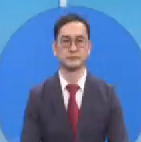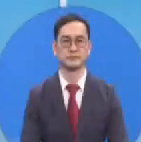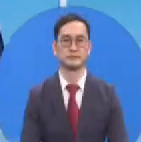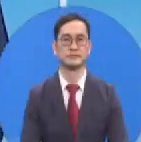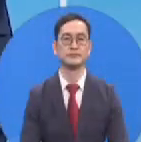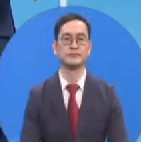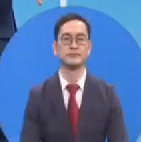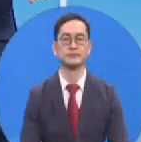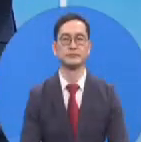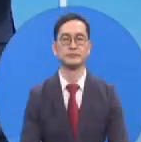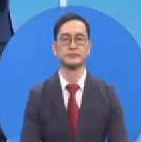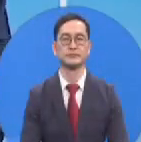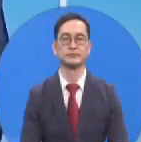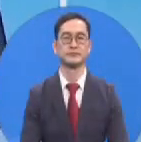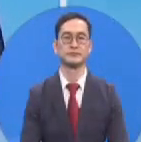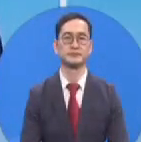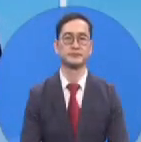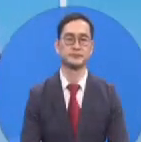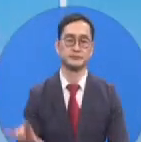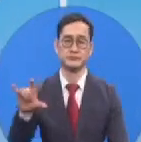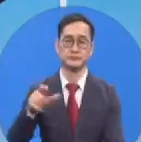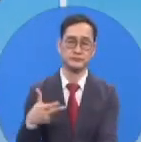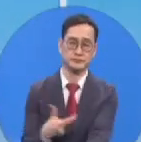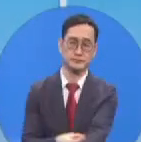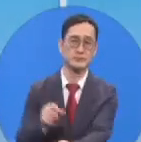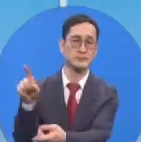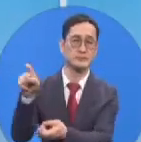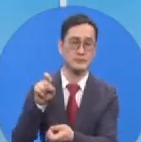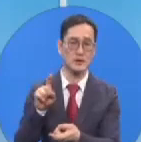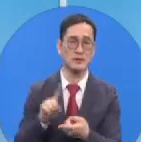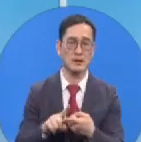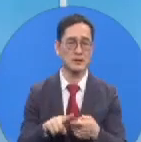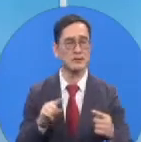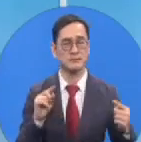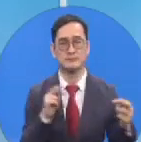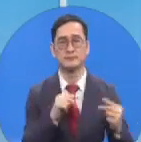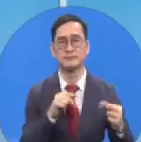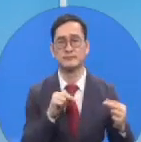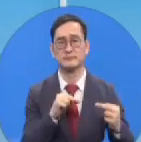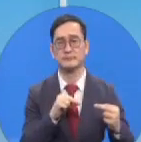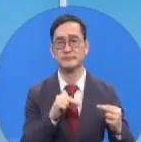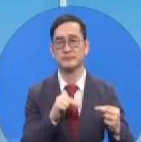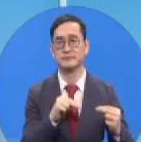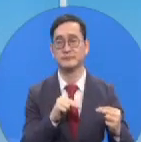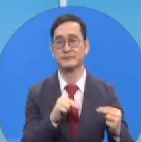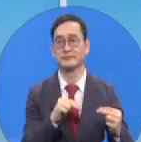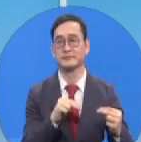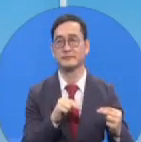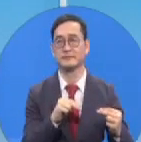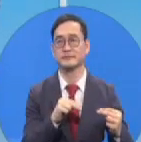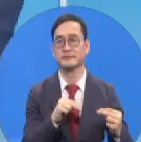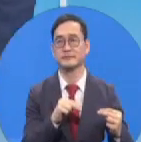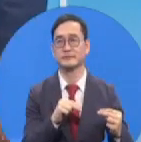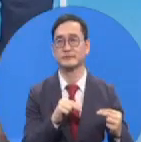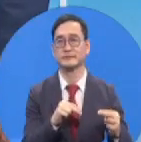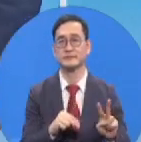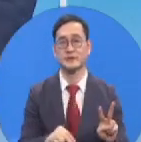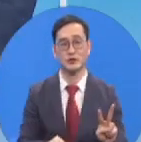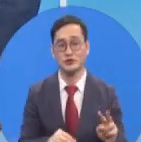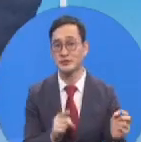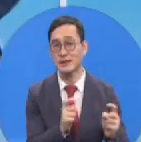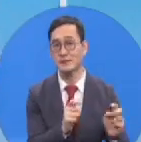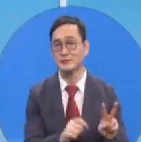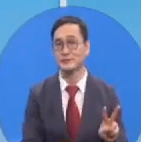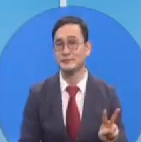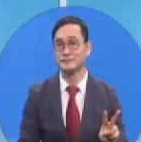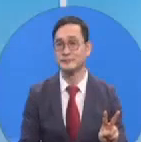자, 이렇게 러시아 백신 도입으로 촉발된 정세균 전 총리와 이재명 지사의 대결에 또 참전을 선언한 사람이 있습니다.